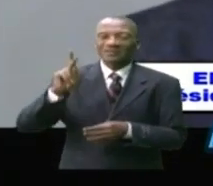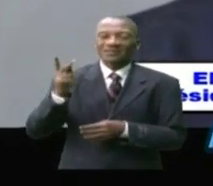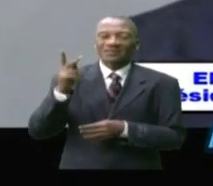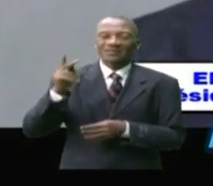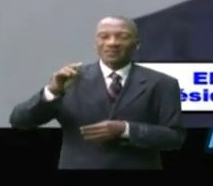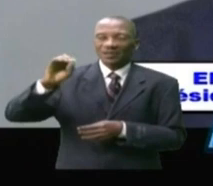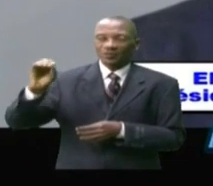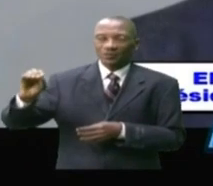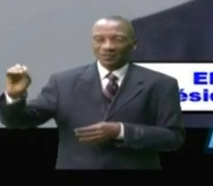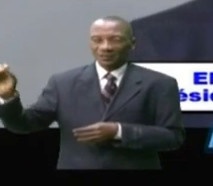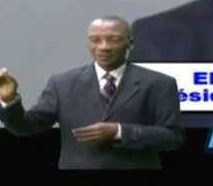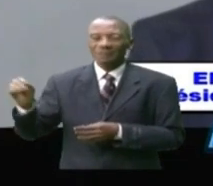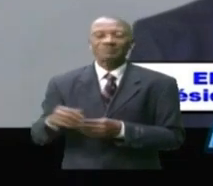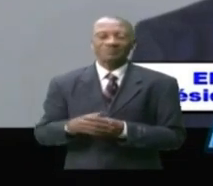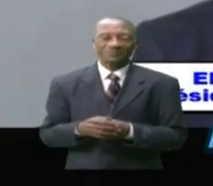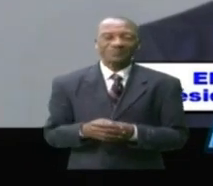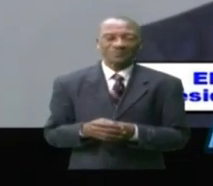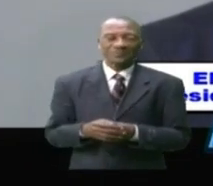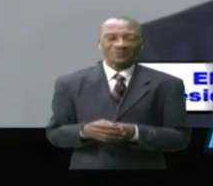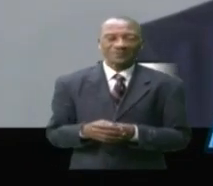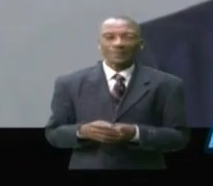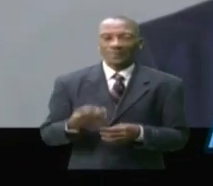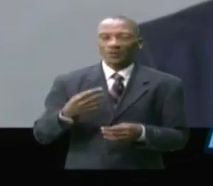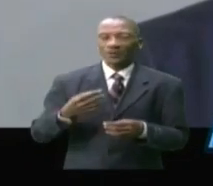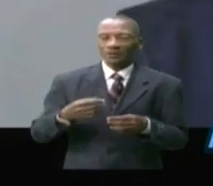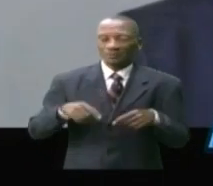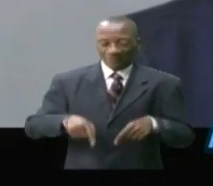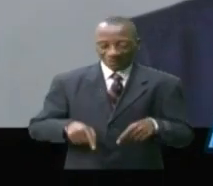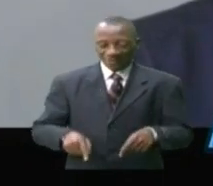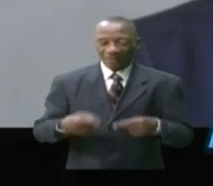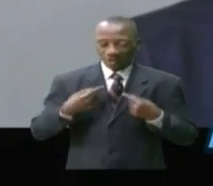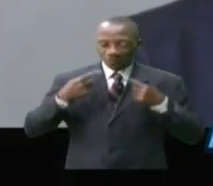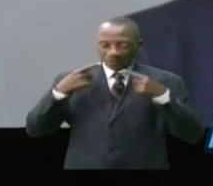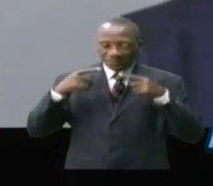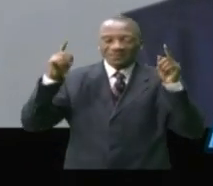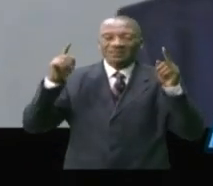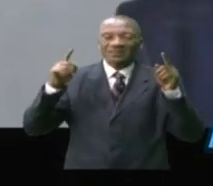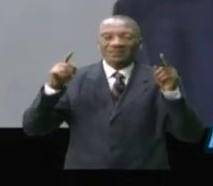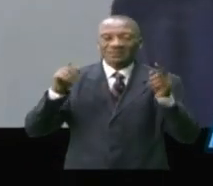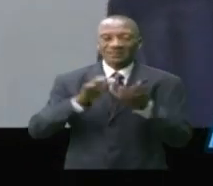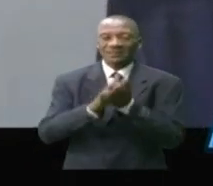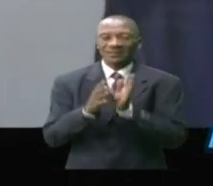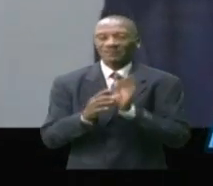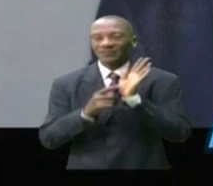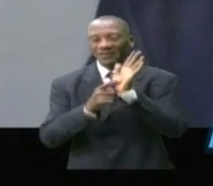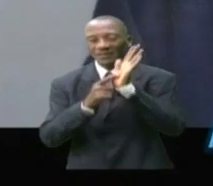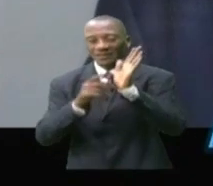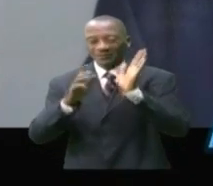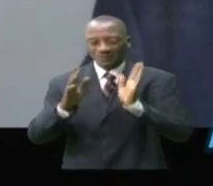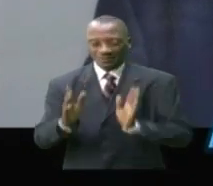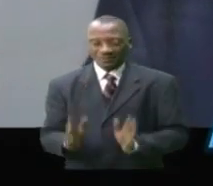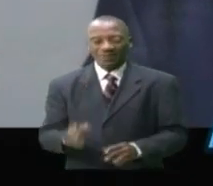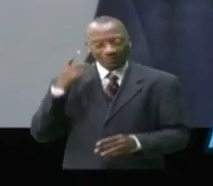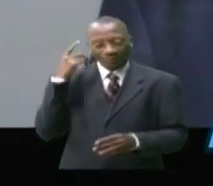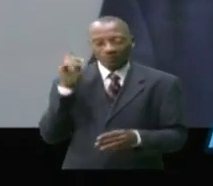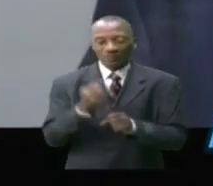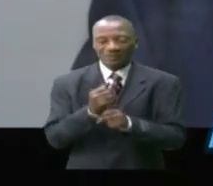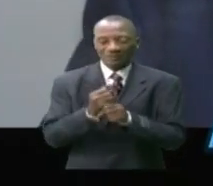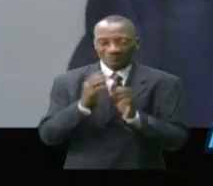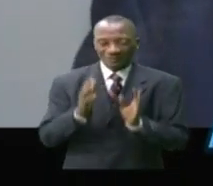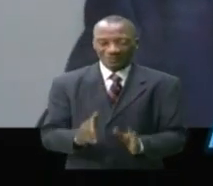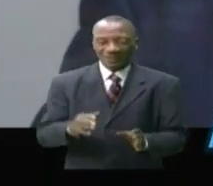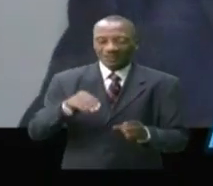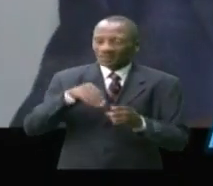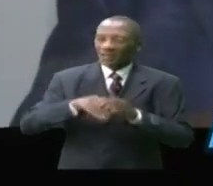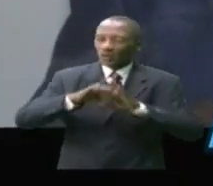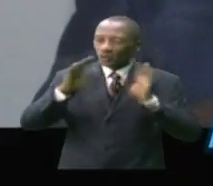aucun effort pour jouer pleinement le rôle qui est le nôtre. Et cela pour le bien de nous tous et celui, bien sûr, de la Caisse